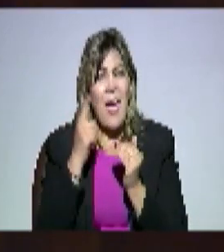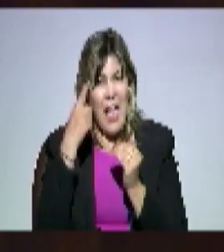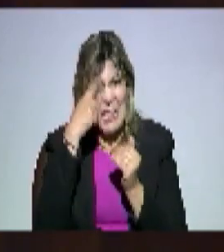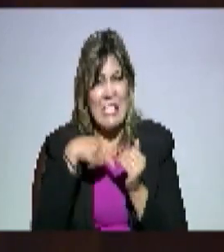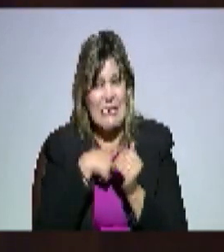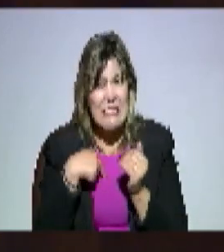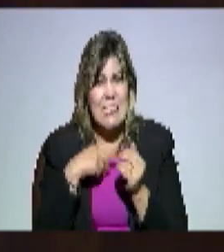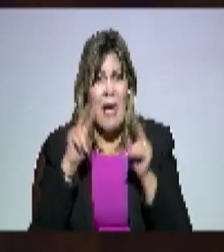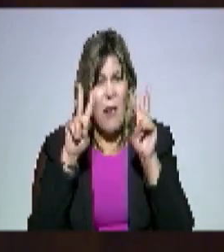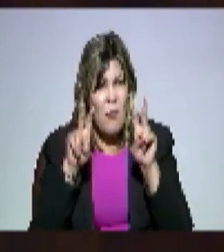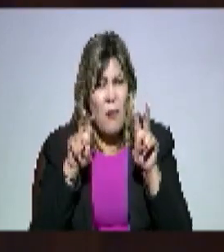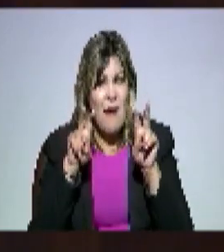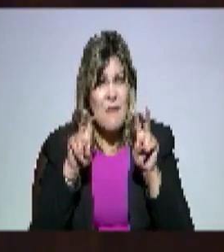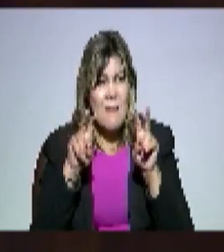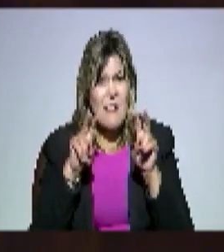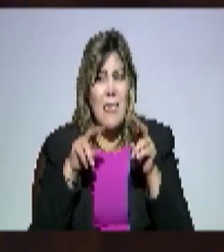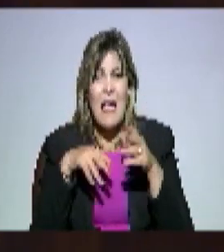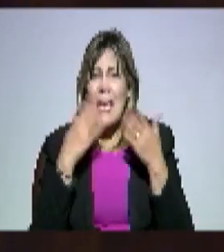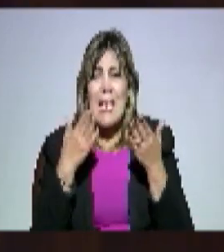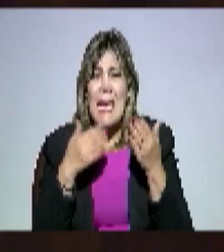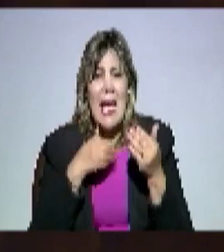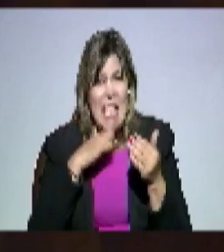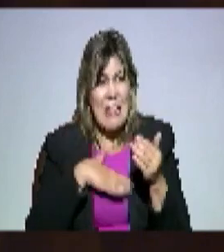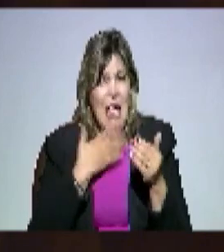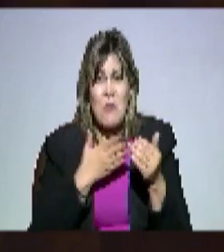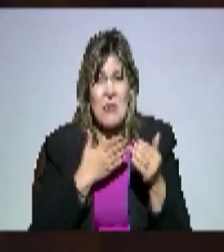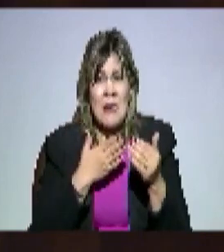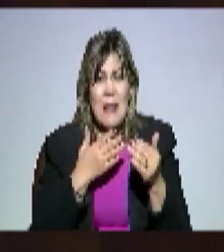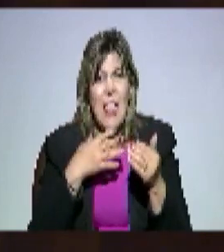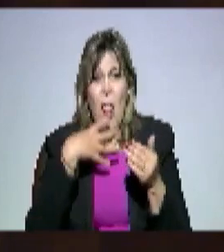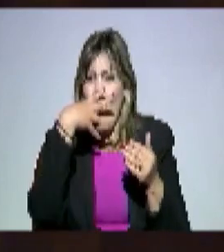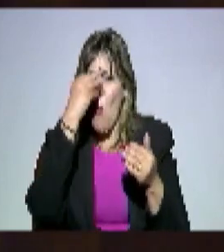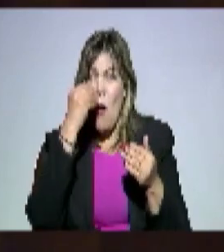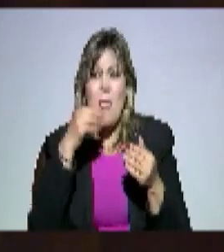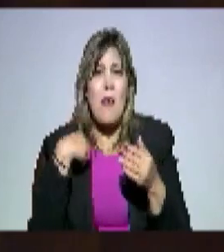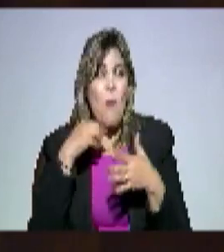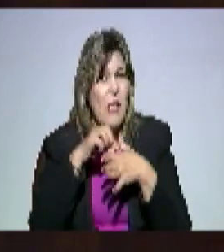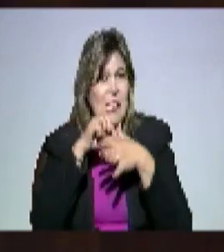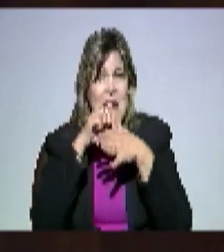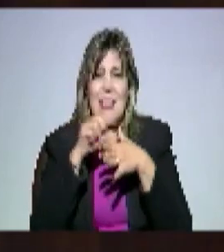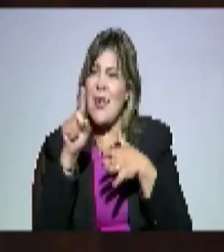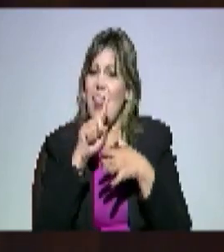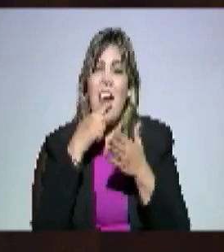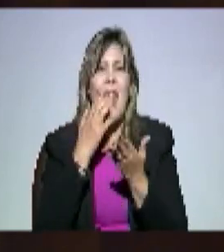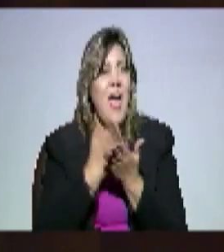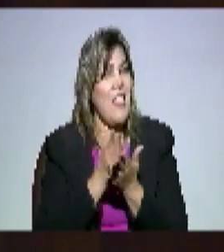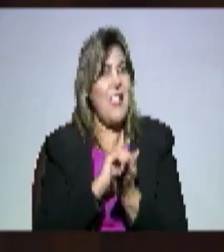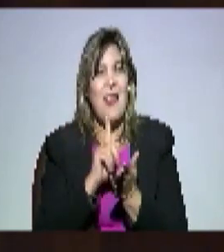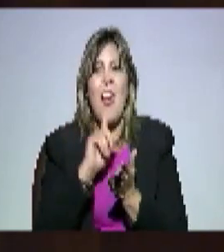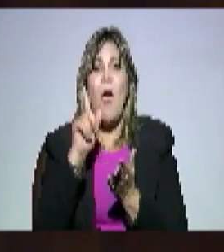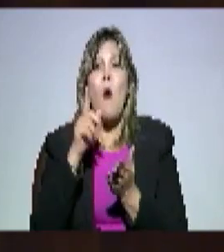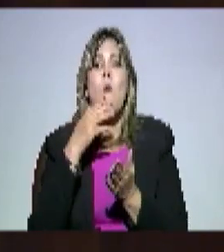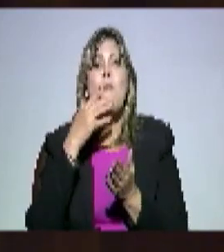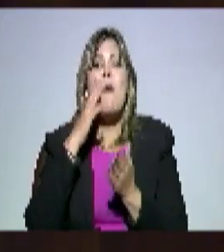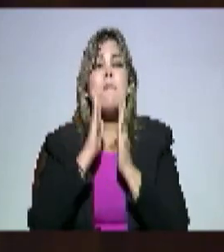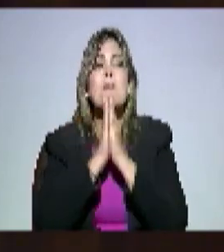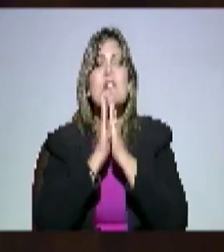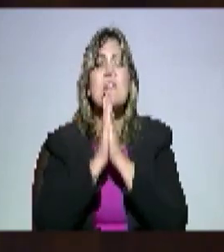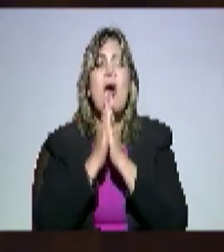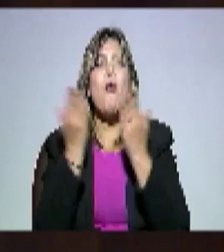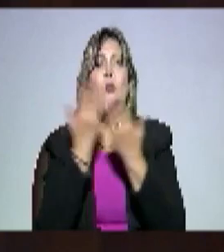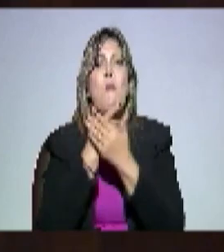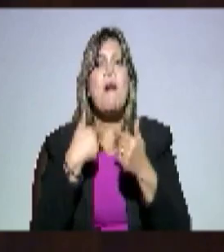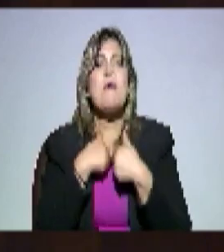هيبطلوا صلاه عن احتياجاتنا الروحيه والماديه لا الحقيقه مش هيبطلوا صلاه ده